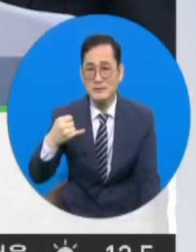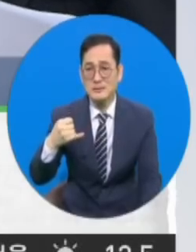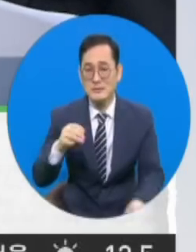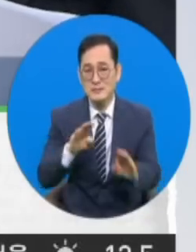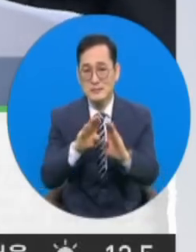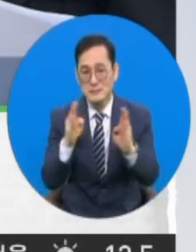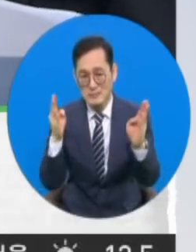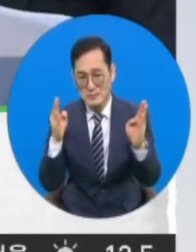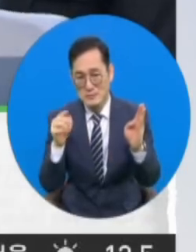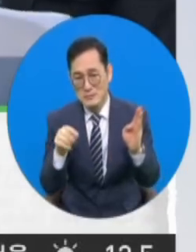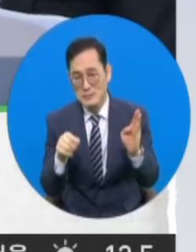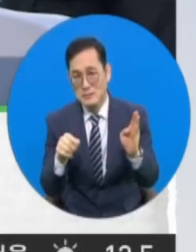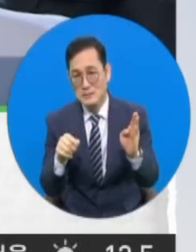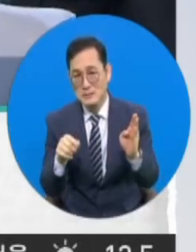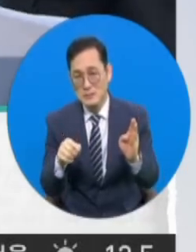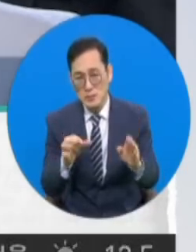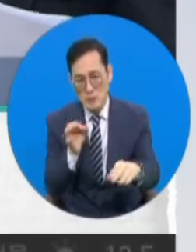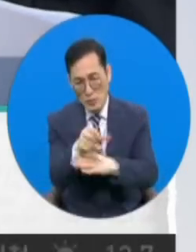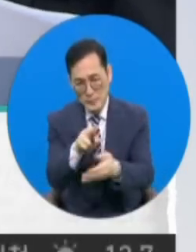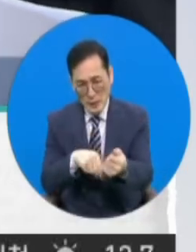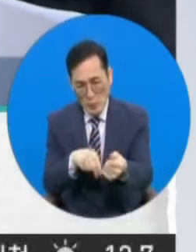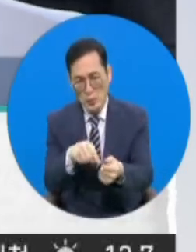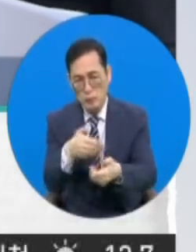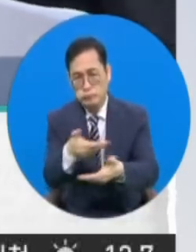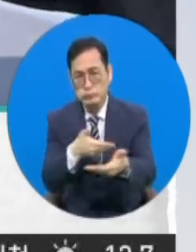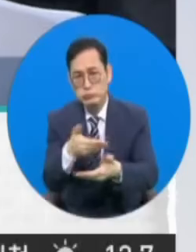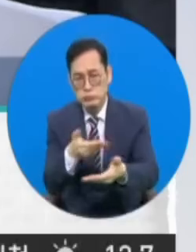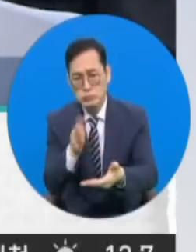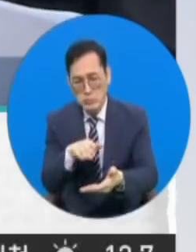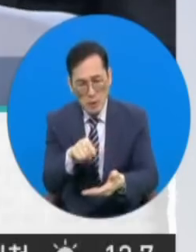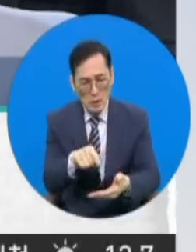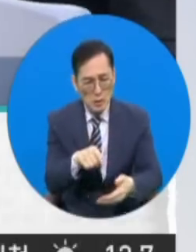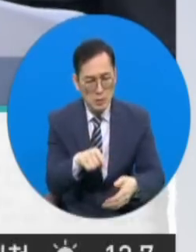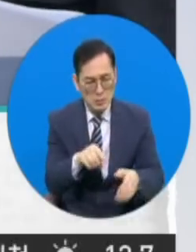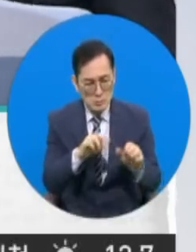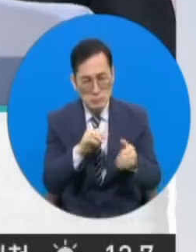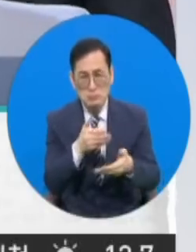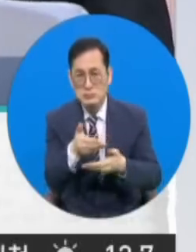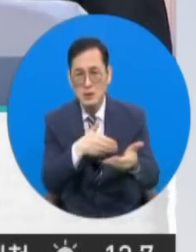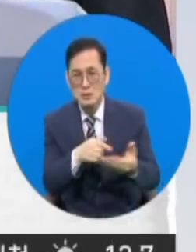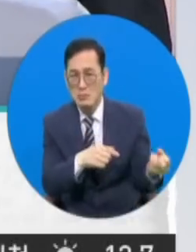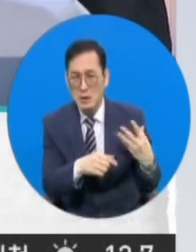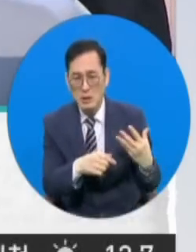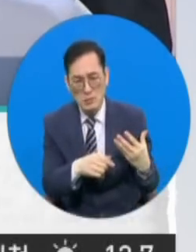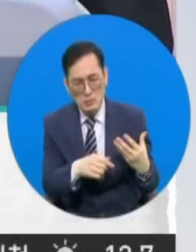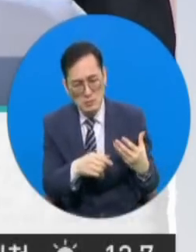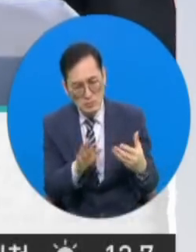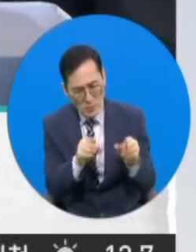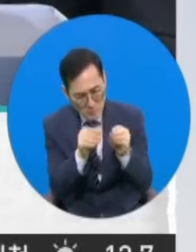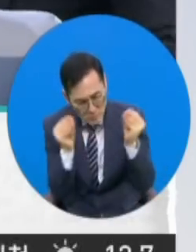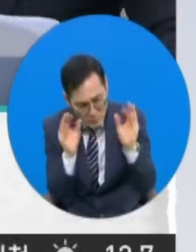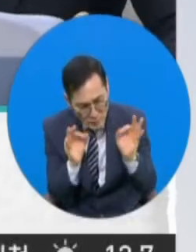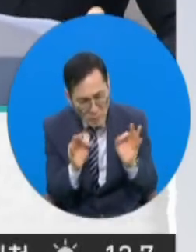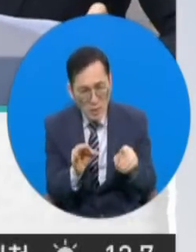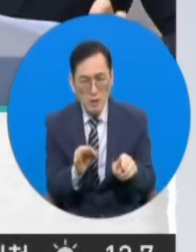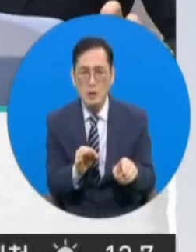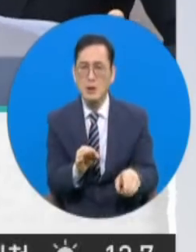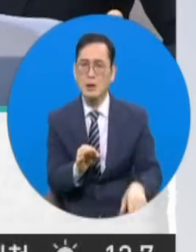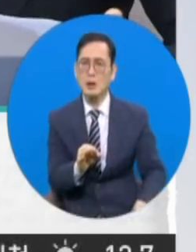그러니까 이거에 대해서 이상하다 생각하시고 fi의 통보를 한 거 신고를 한 거거든요